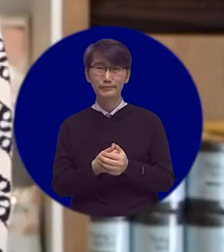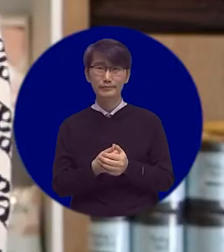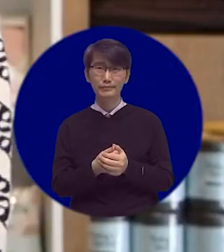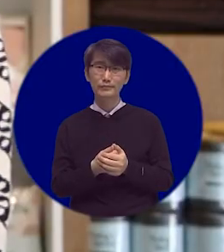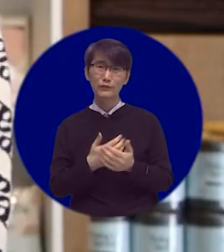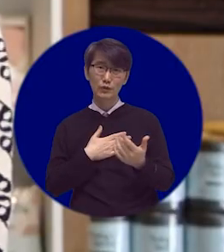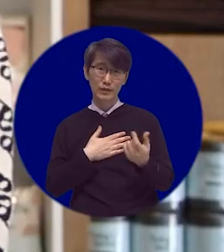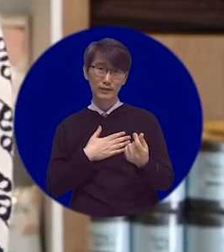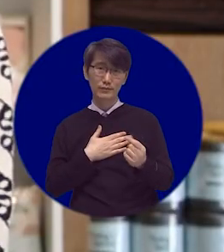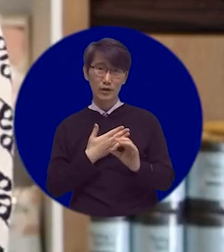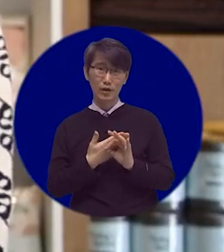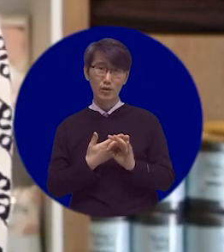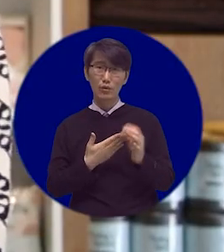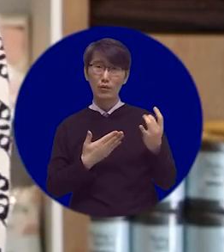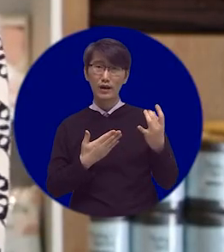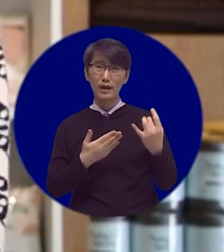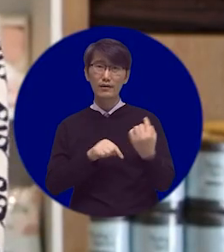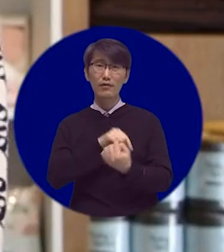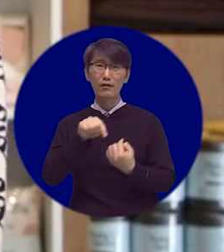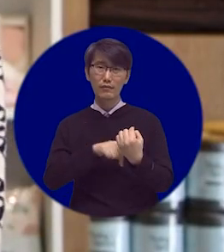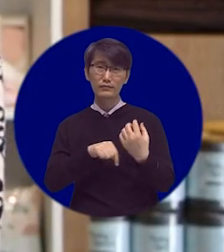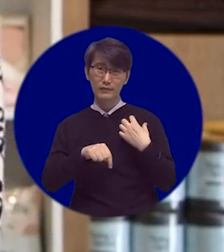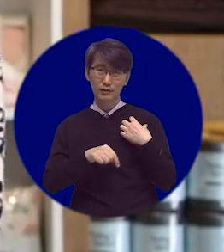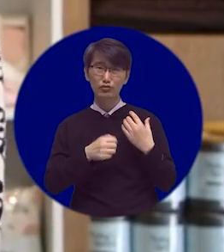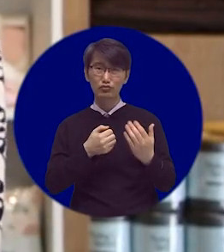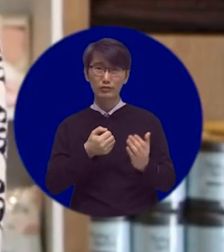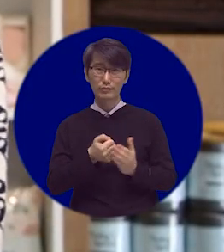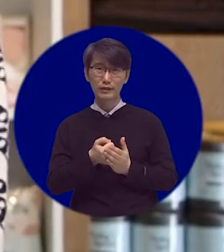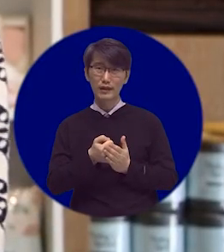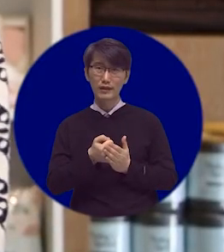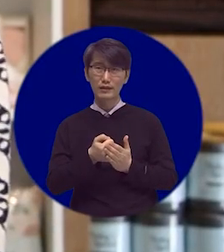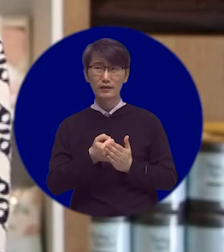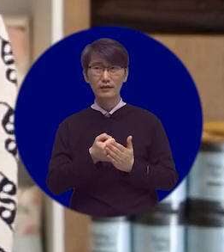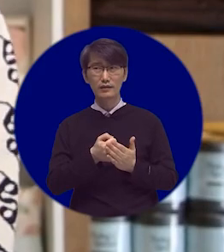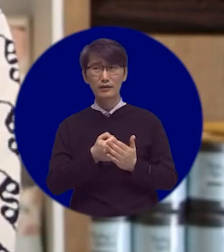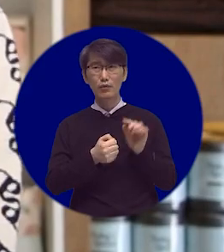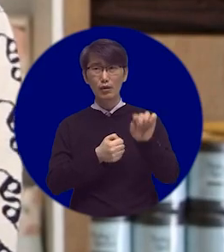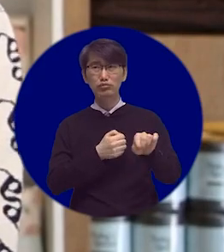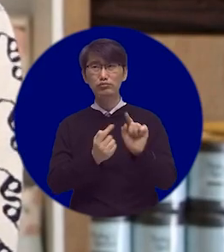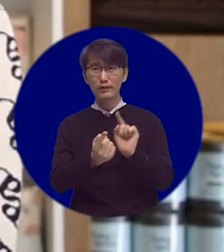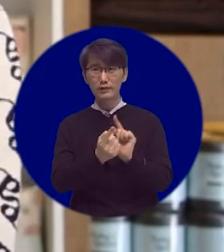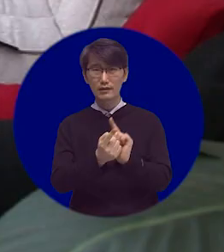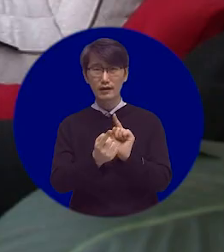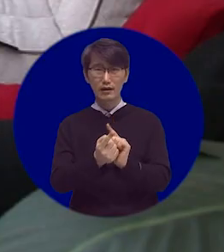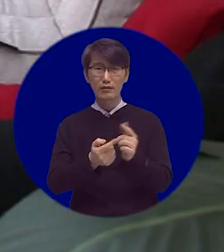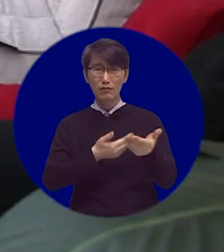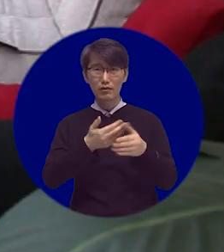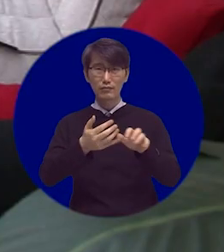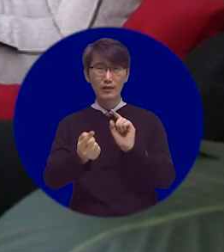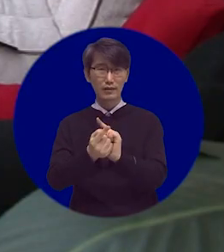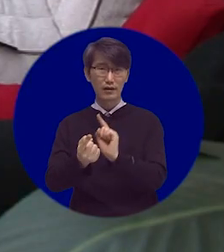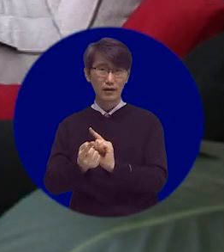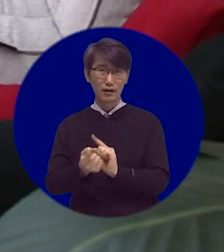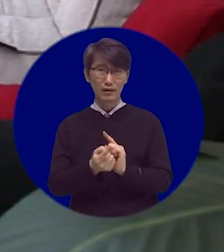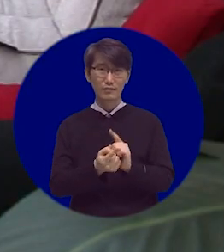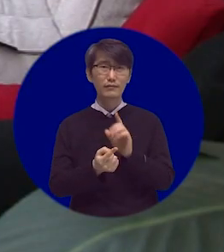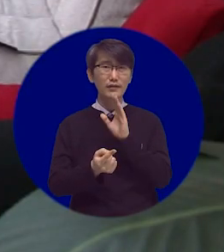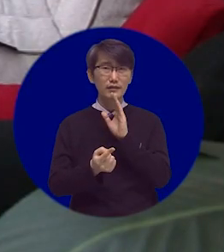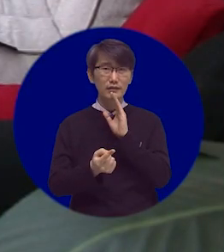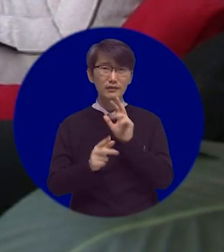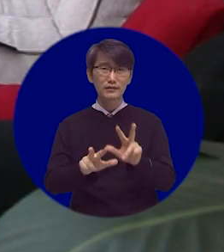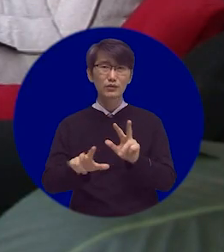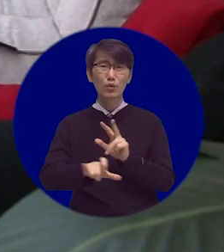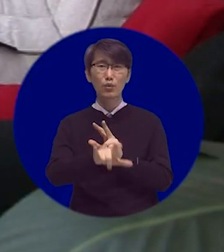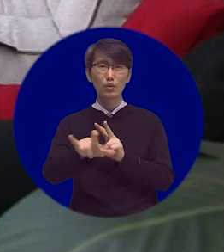저 같은 경우는 원래 영업 업무를 맡고 있어서 외부 미팅이나 거래처들을 만나서 업무를 해야 되는데 사실 지금